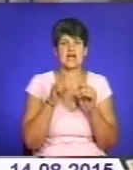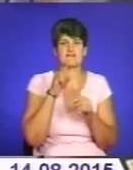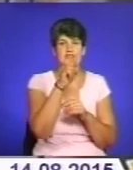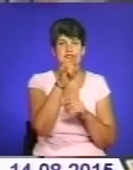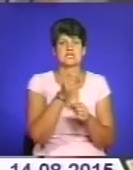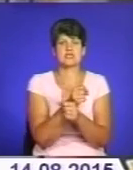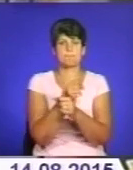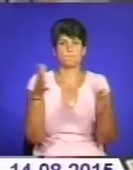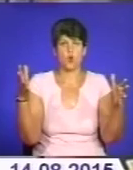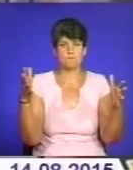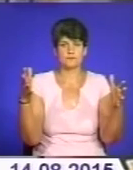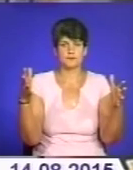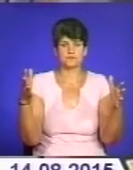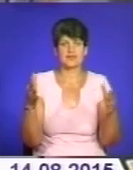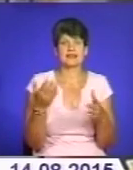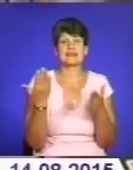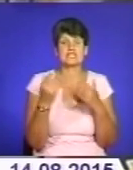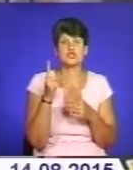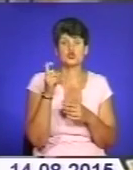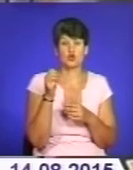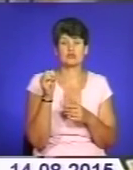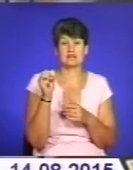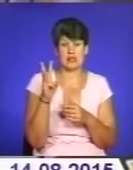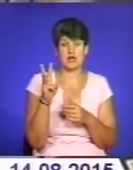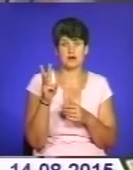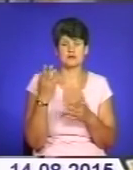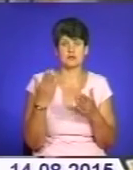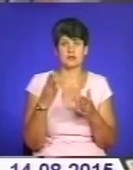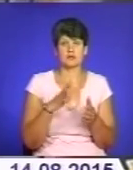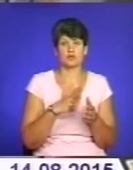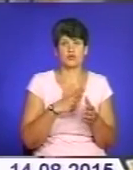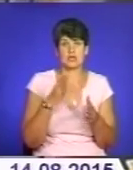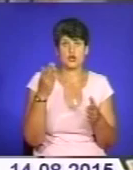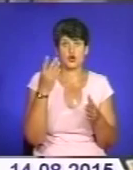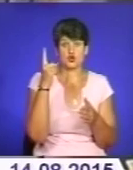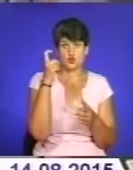бомб, серед яких 113 авіаційні бомби калібром 100 кілограм.